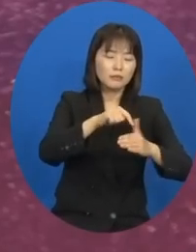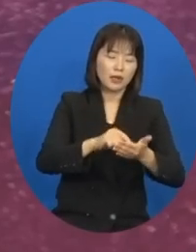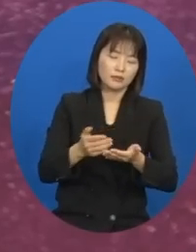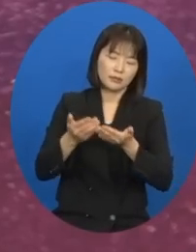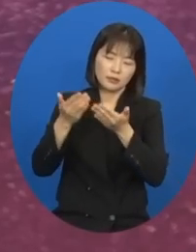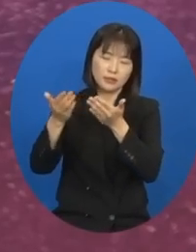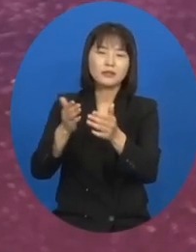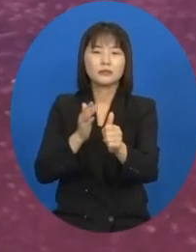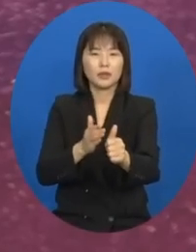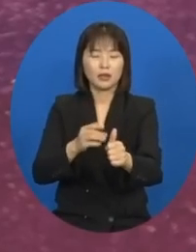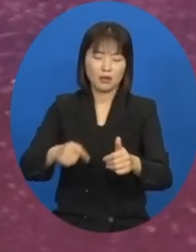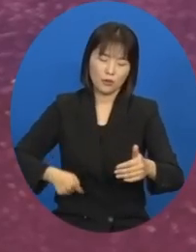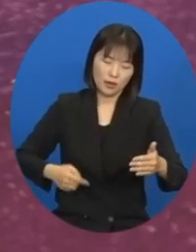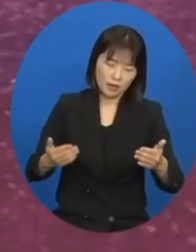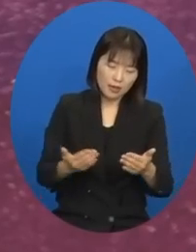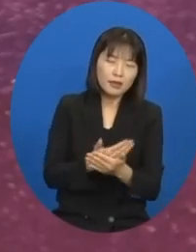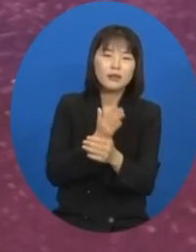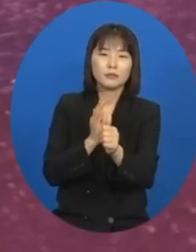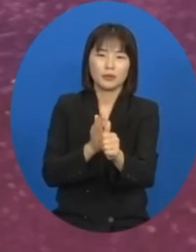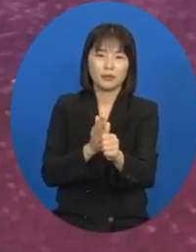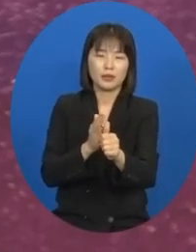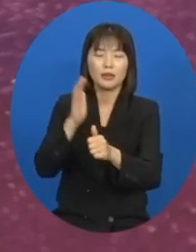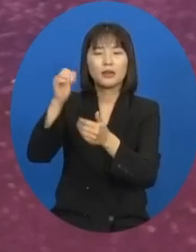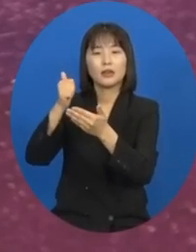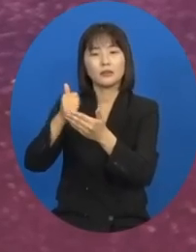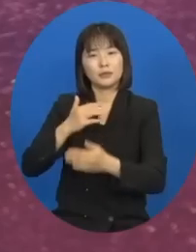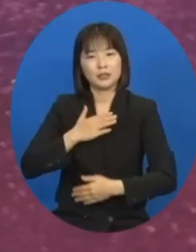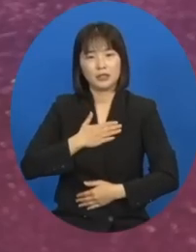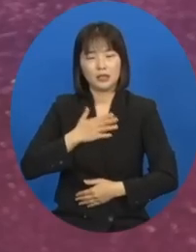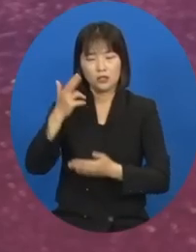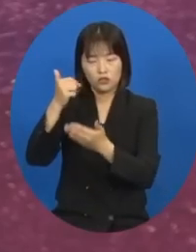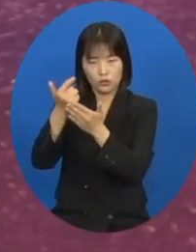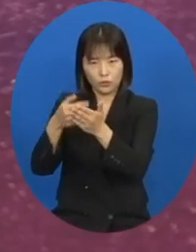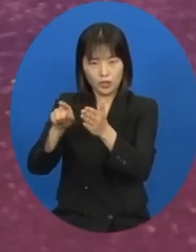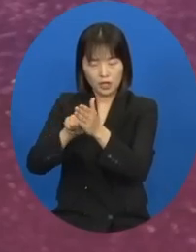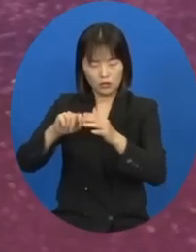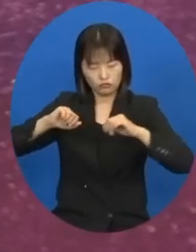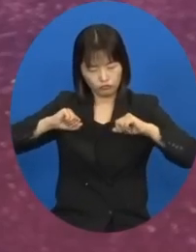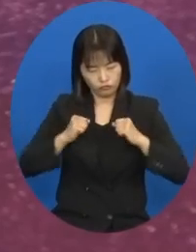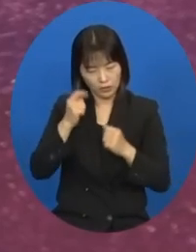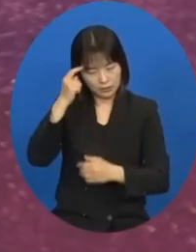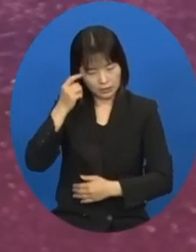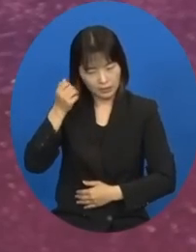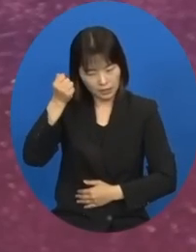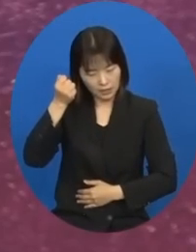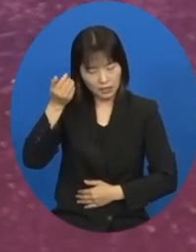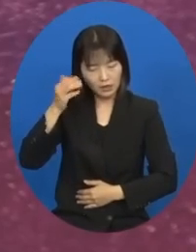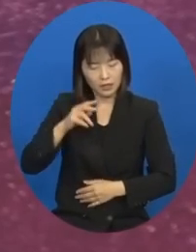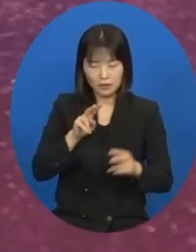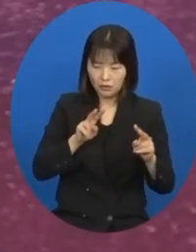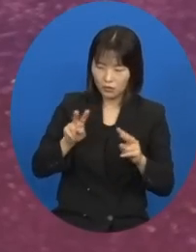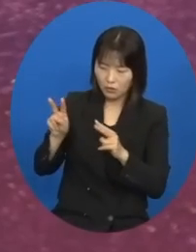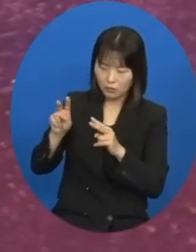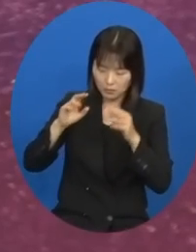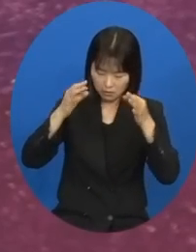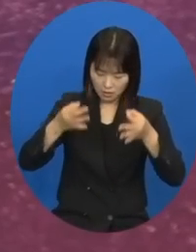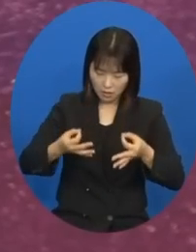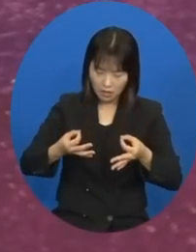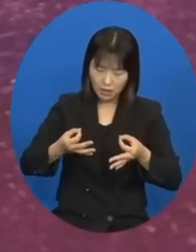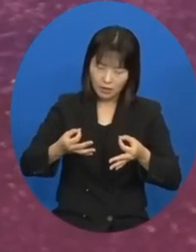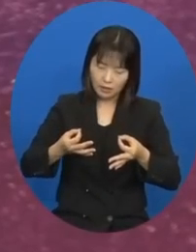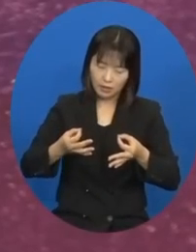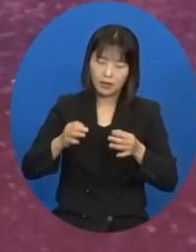바랍니다 회개하시기 바래요 하나님 제가 주님 위해서 순종한다고 생각했는데 돌아보니 아니었네요